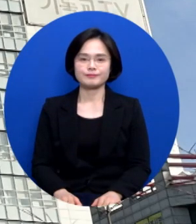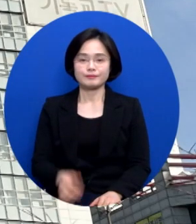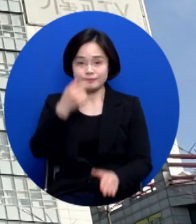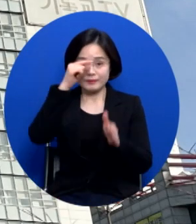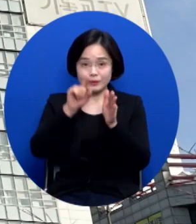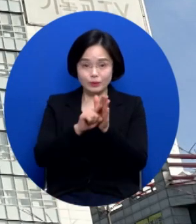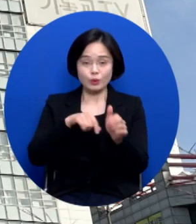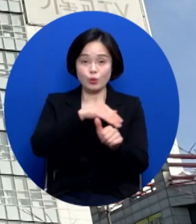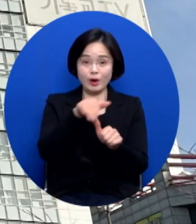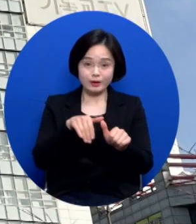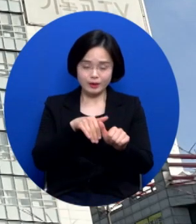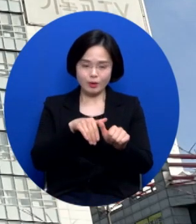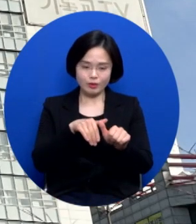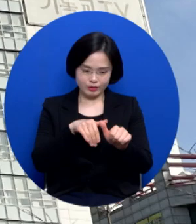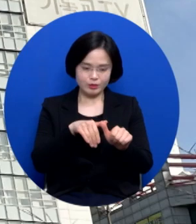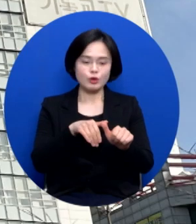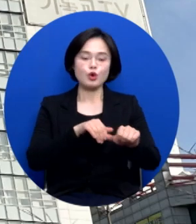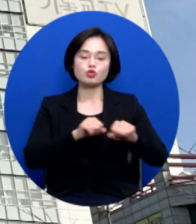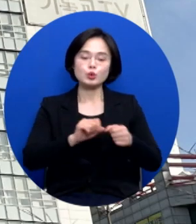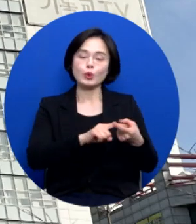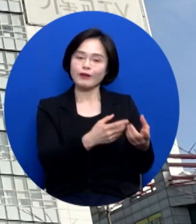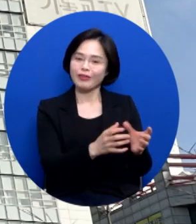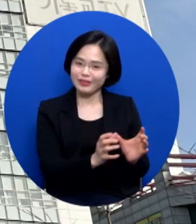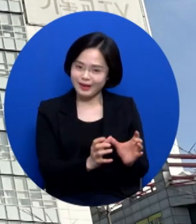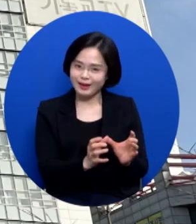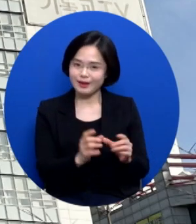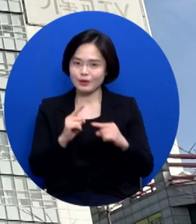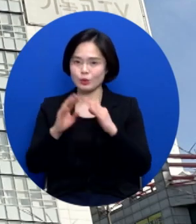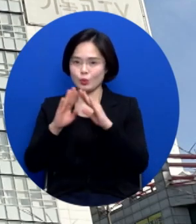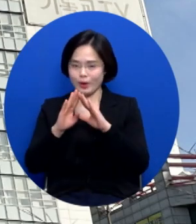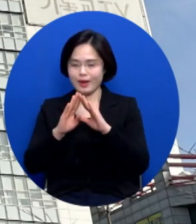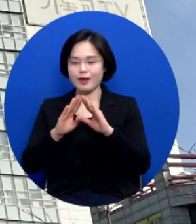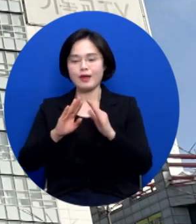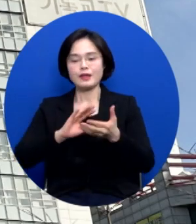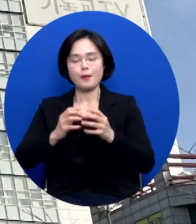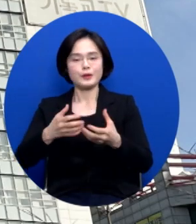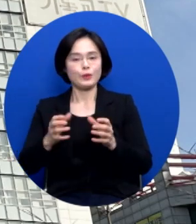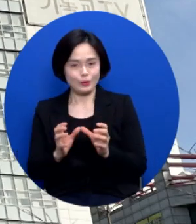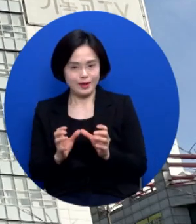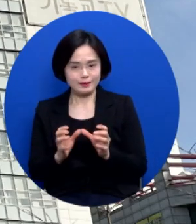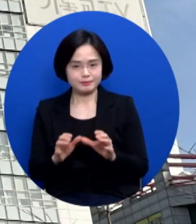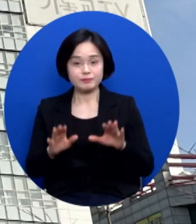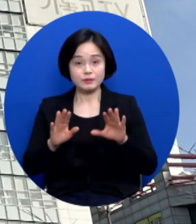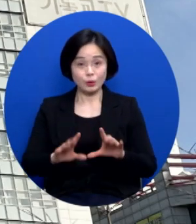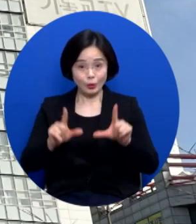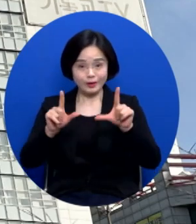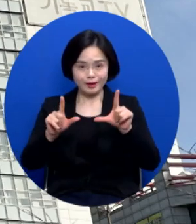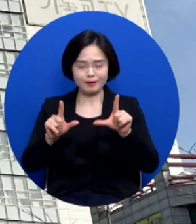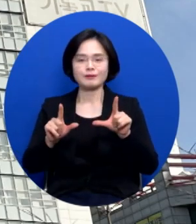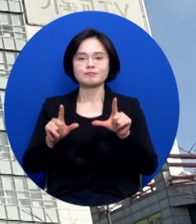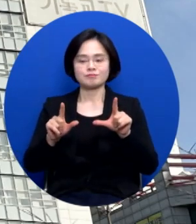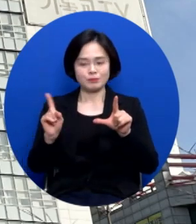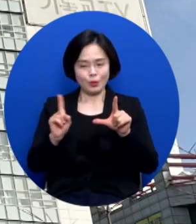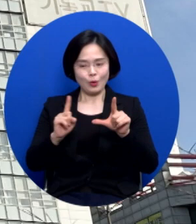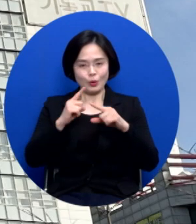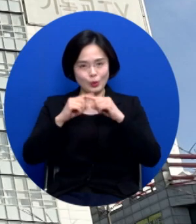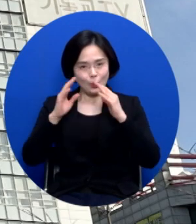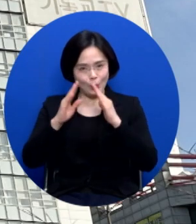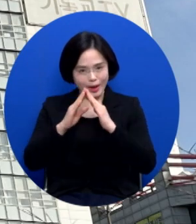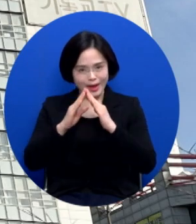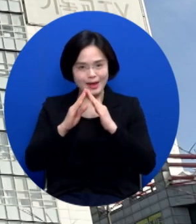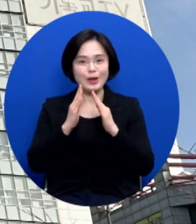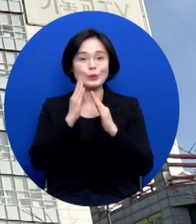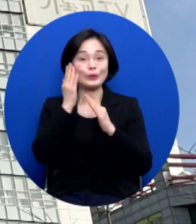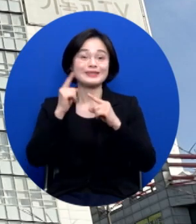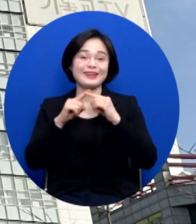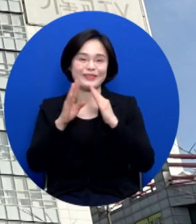기독교 환경운동연대와 한국기독교교회협의회가 올해 녹색교회를 신청받고 있습니다. 신청기한은 다음